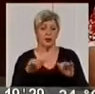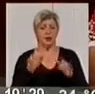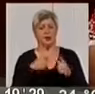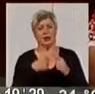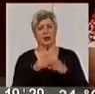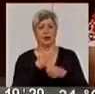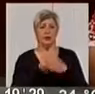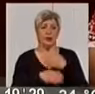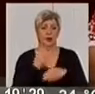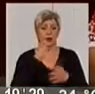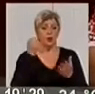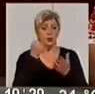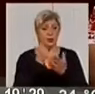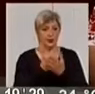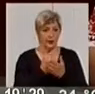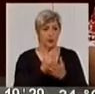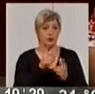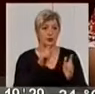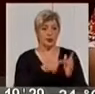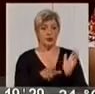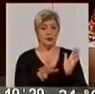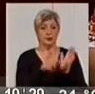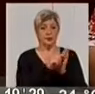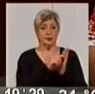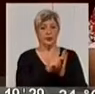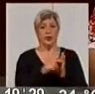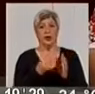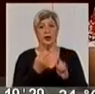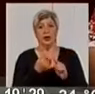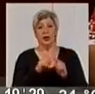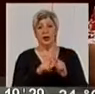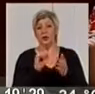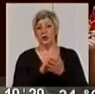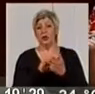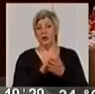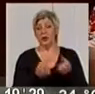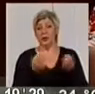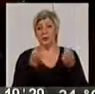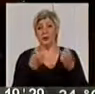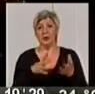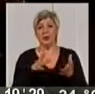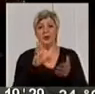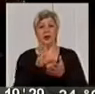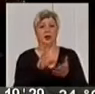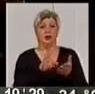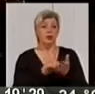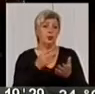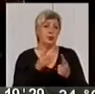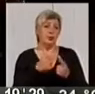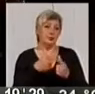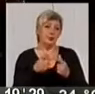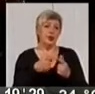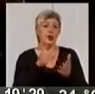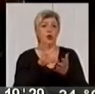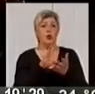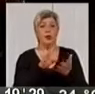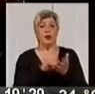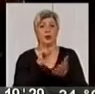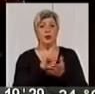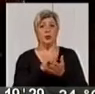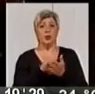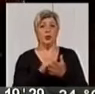ну, підтверджують пільгову категорію. І оці документи, вони дуже простими, або ж копії там дипломів, цих, які переможці